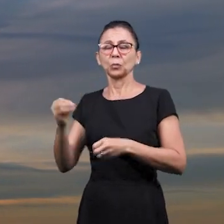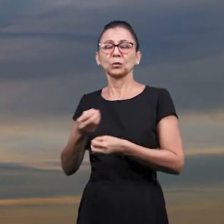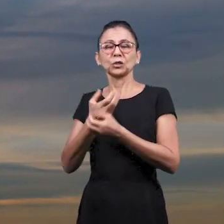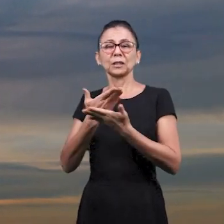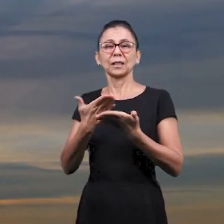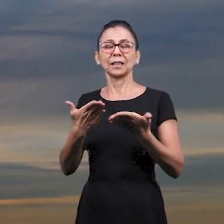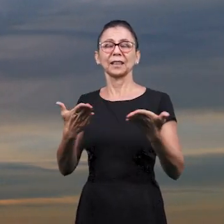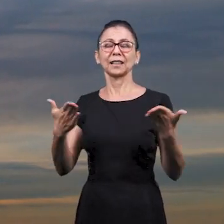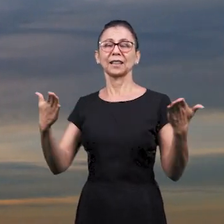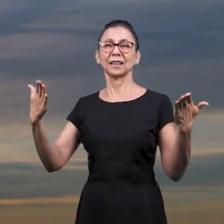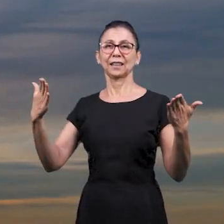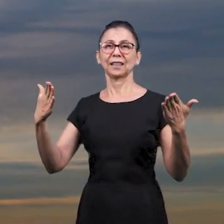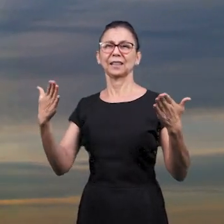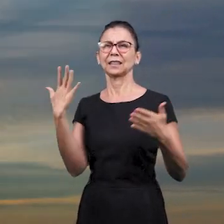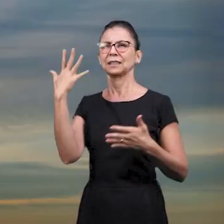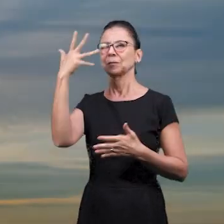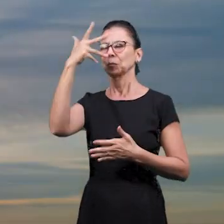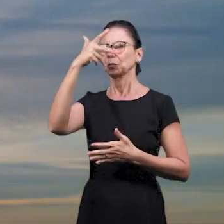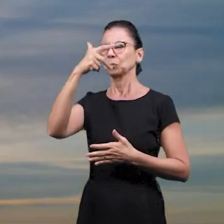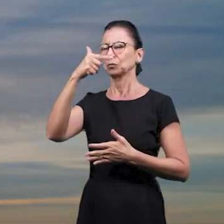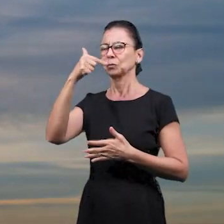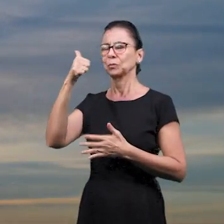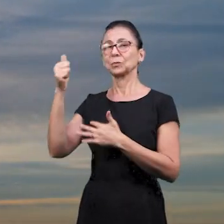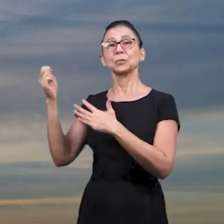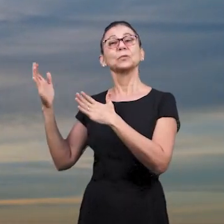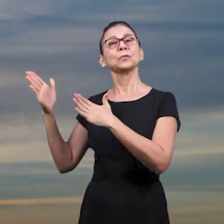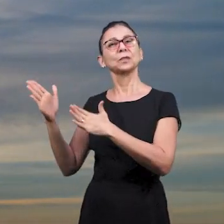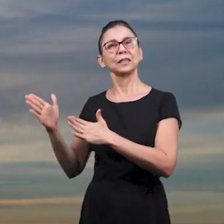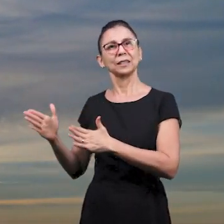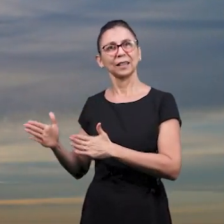Ты прекрасна и верна.